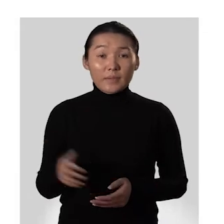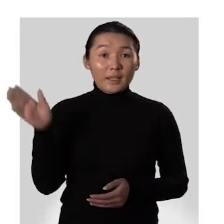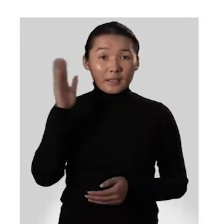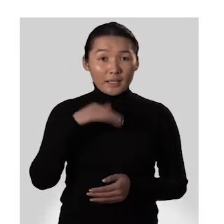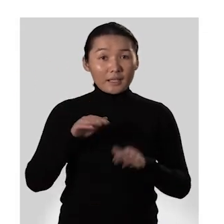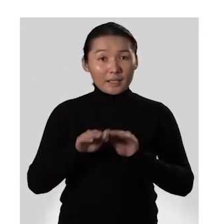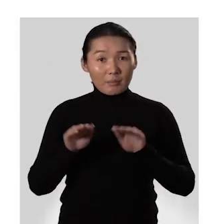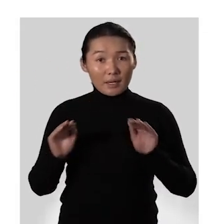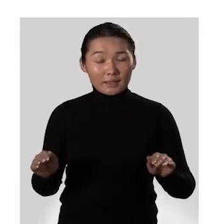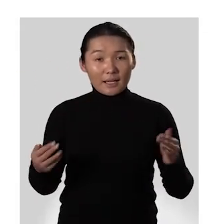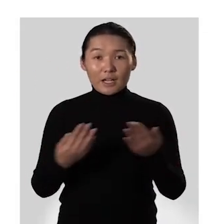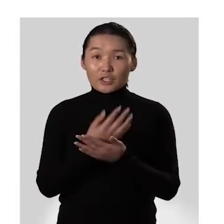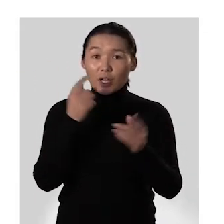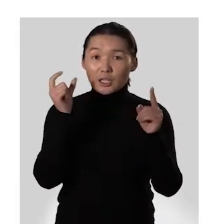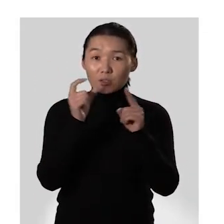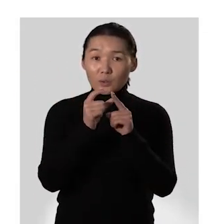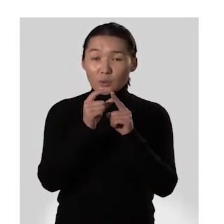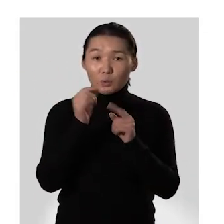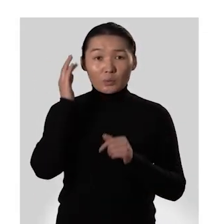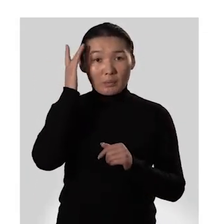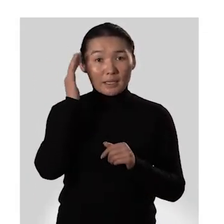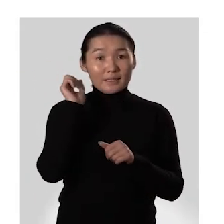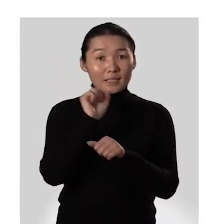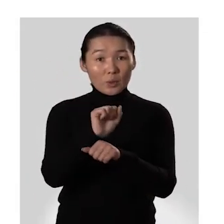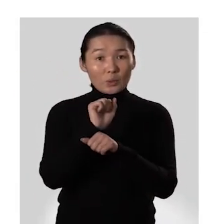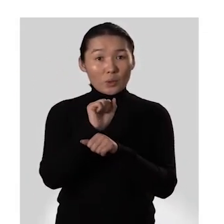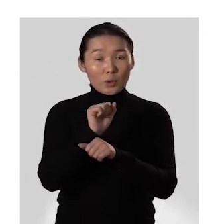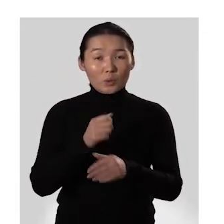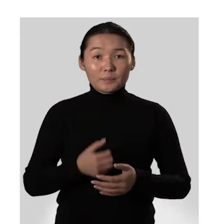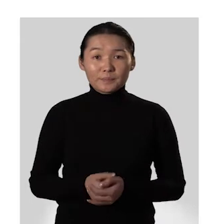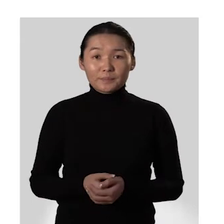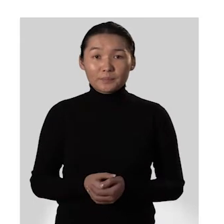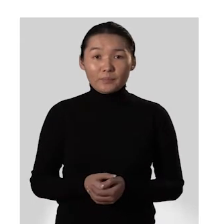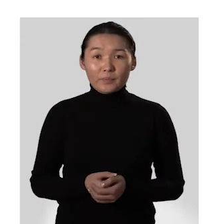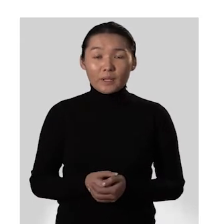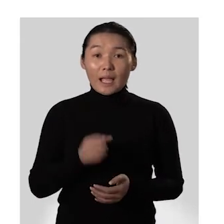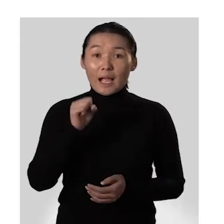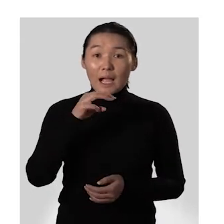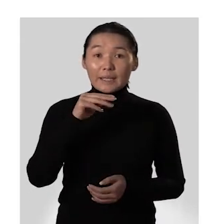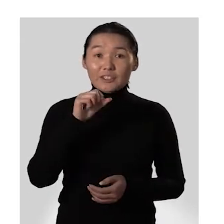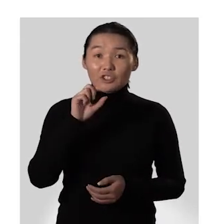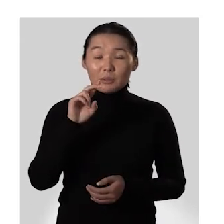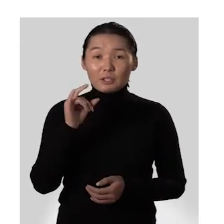Келгиле балдар, жаңы сөздөрдүн маанисине токтололу. Ат чабыш.